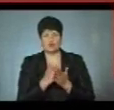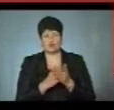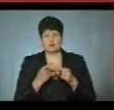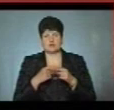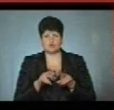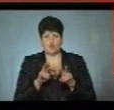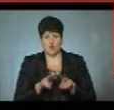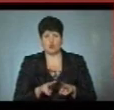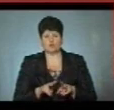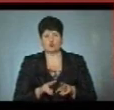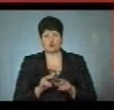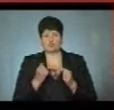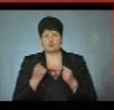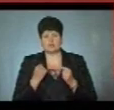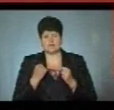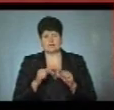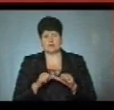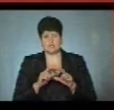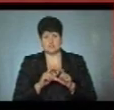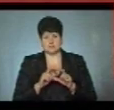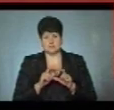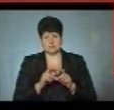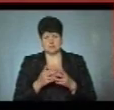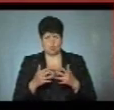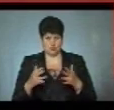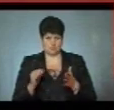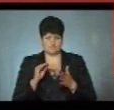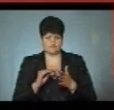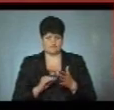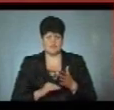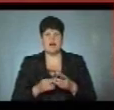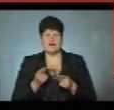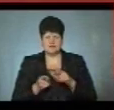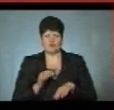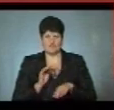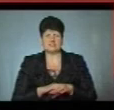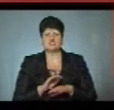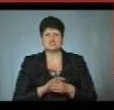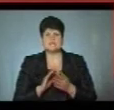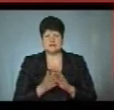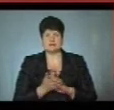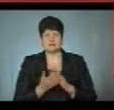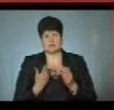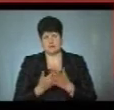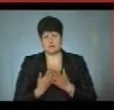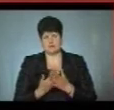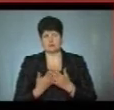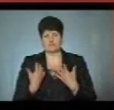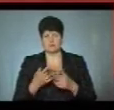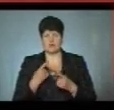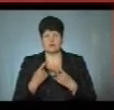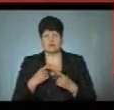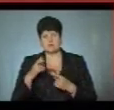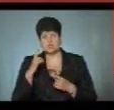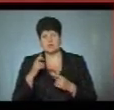огляду спортивних споруд комісією того чи іншого заходу, а дійсно фактичний стан. Як для прикладу, як ми вже казали, комунальний